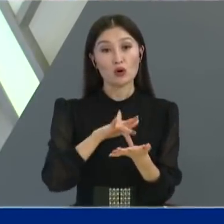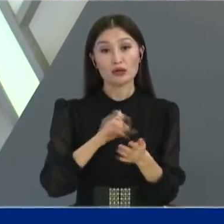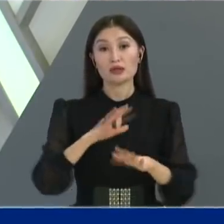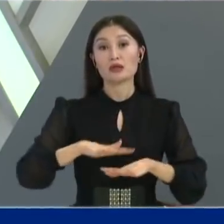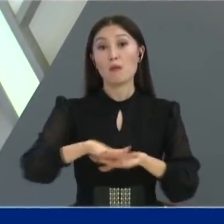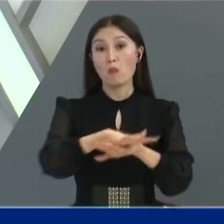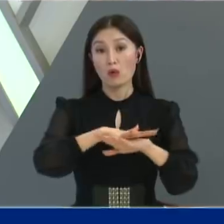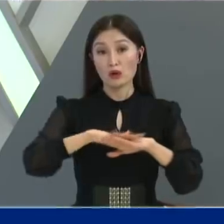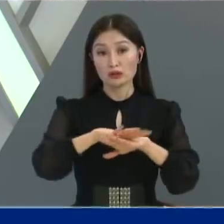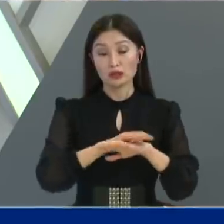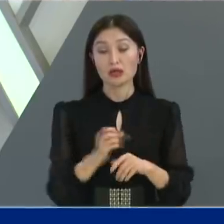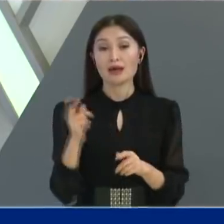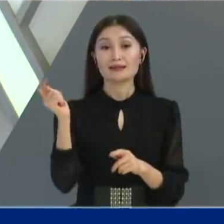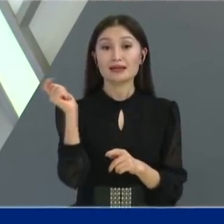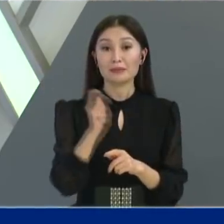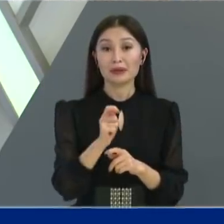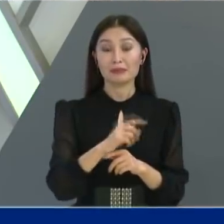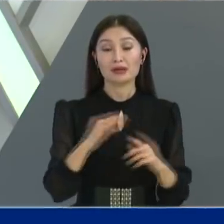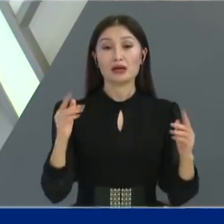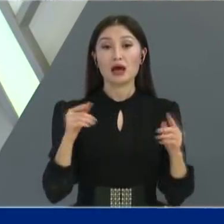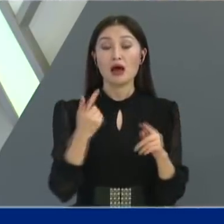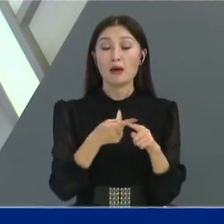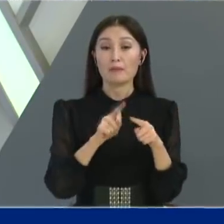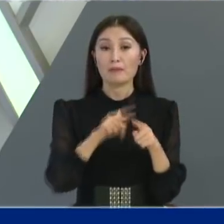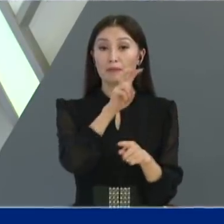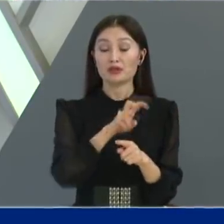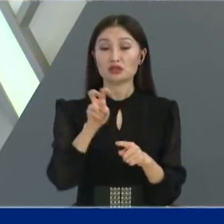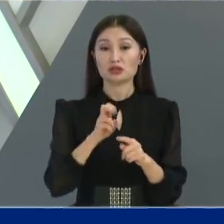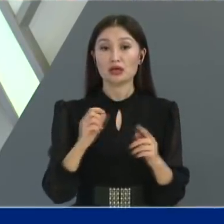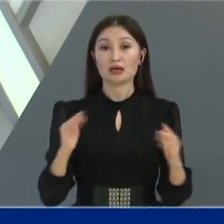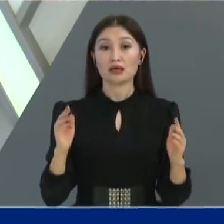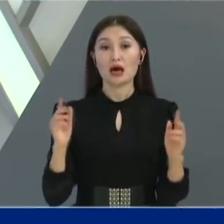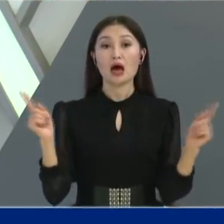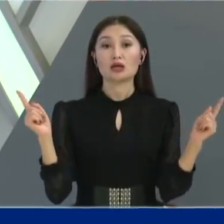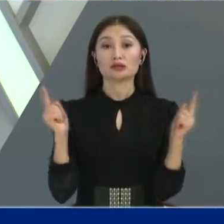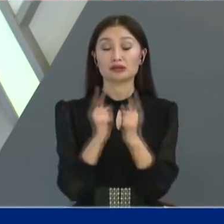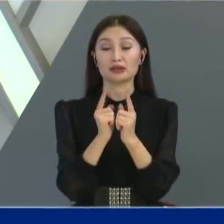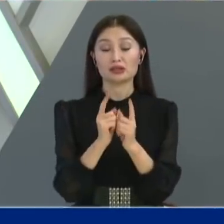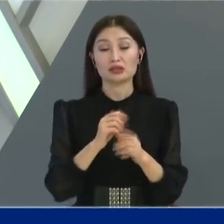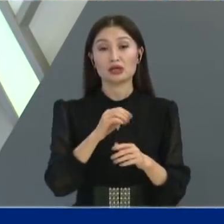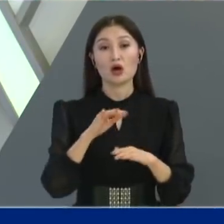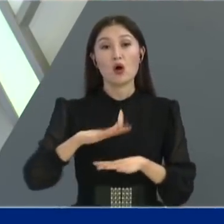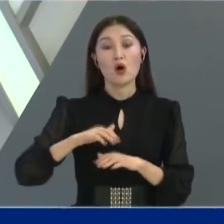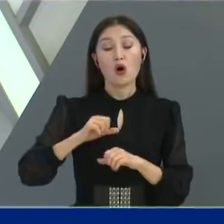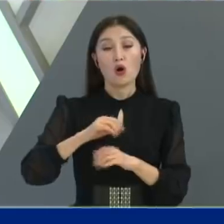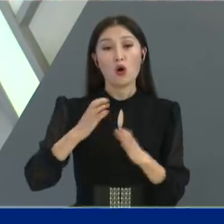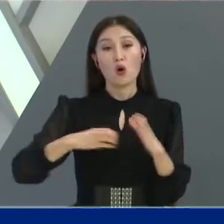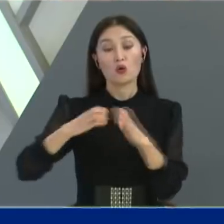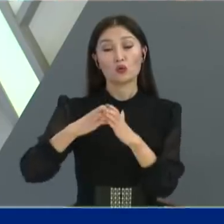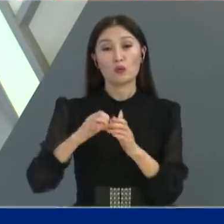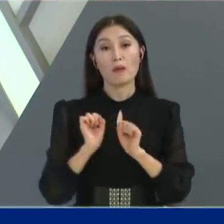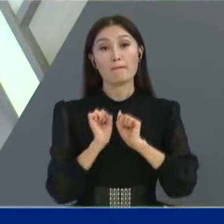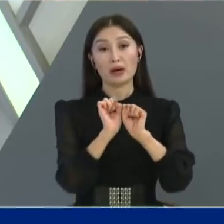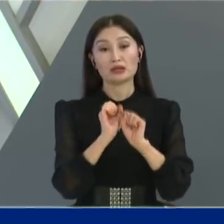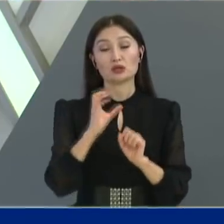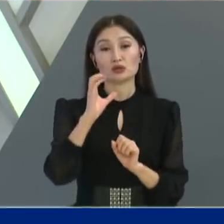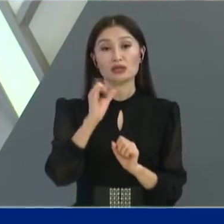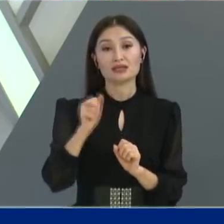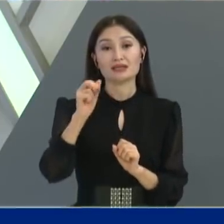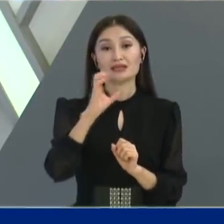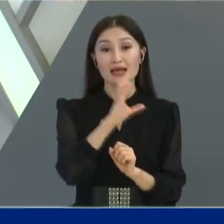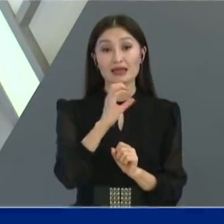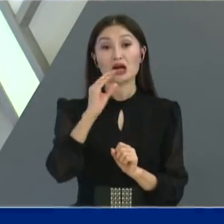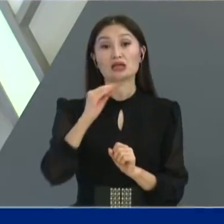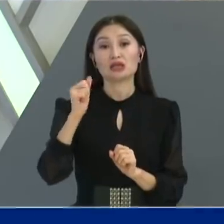С их прибытием в Бишкеке произошли стычки митингующих. Группа участников митинга в поддержку Садыра Джапарова